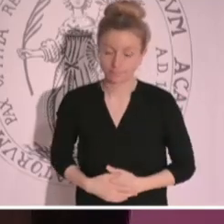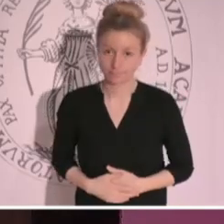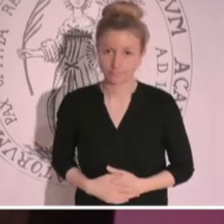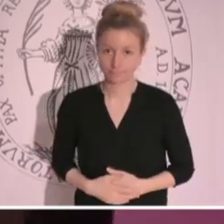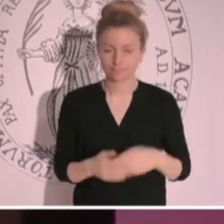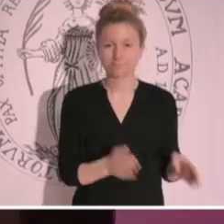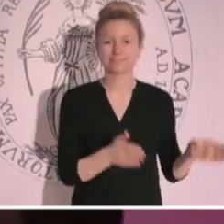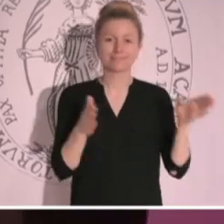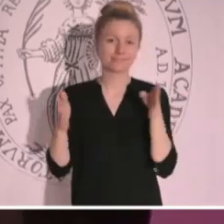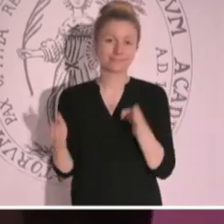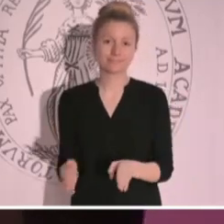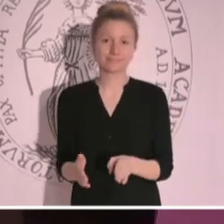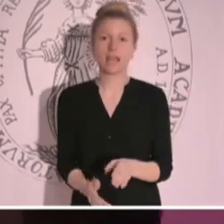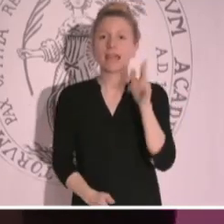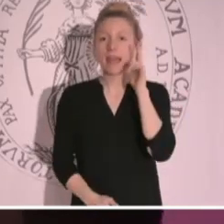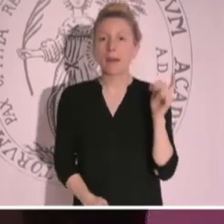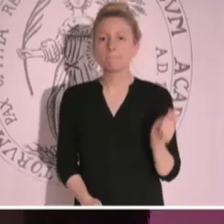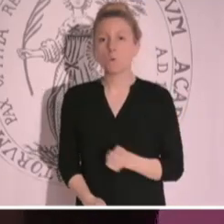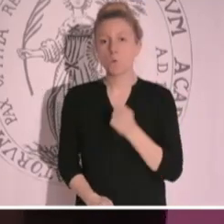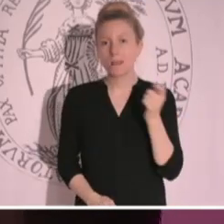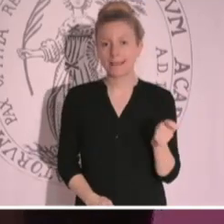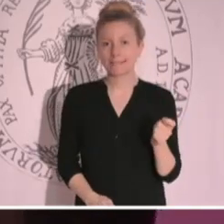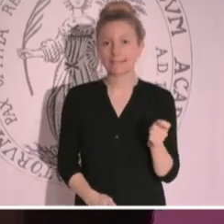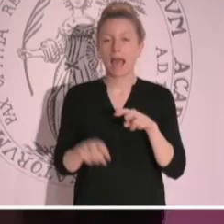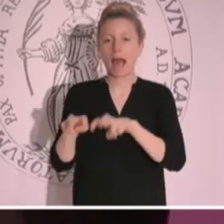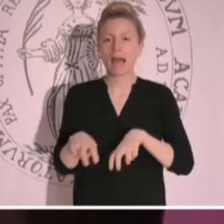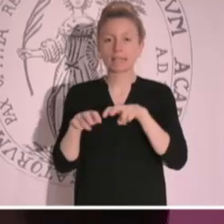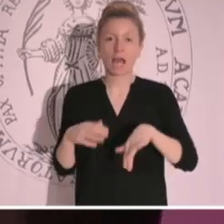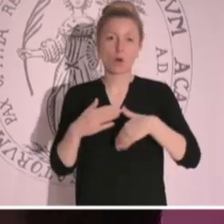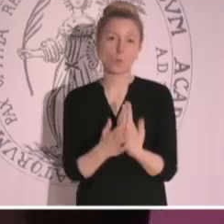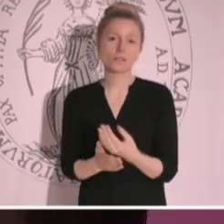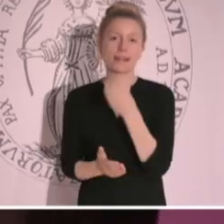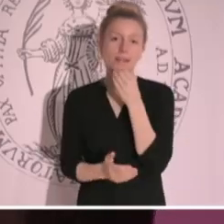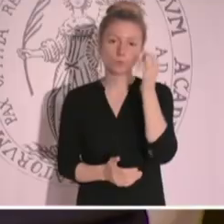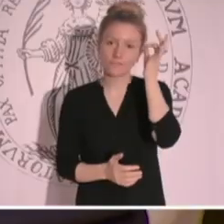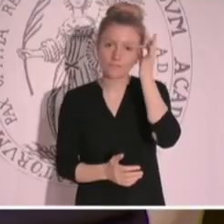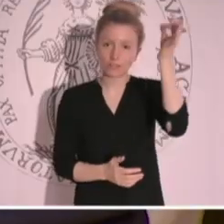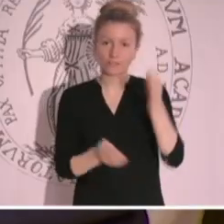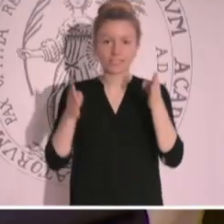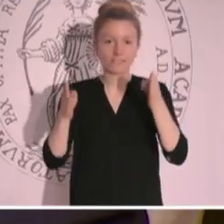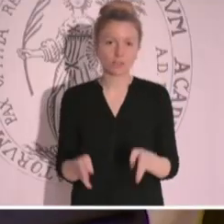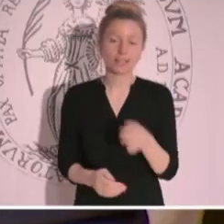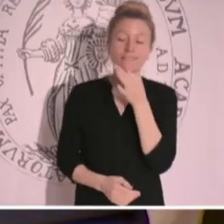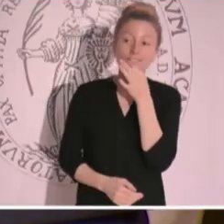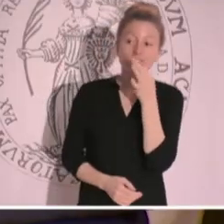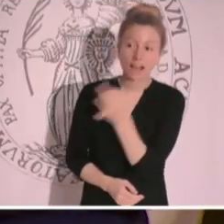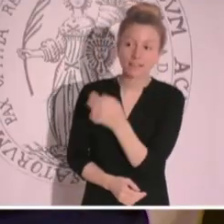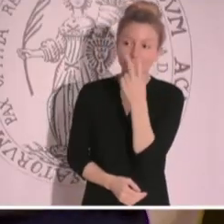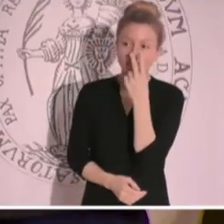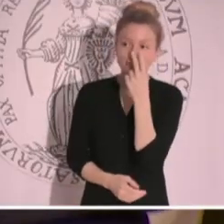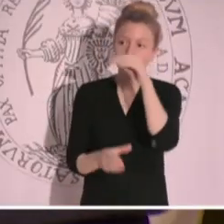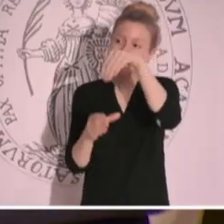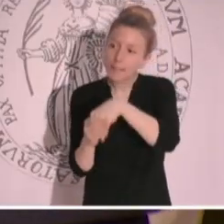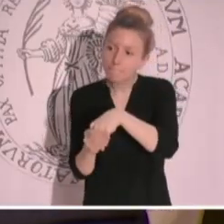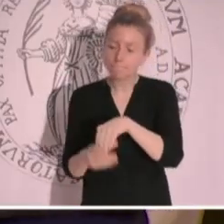und Ernährungswissenschaftlichen Fakultät, was können die Studierenden an Ihrer Fakultät lernen? Ja, zunächst einmal gehören wir